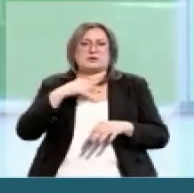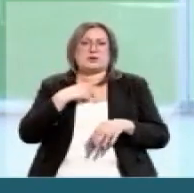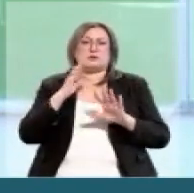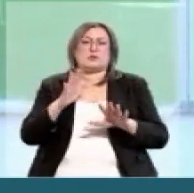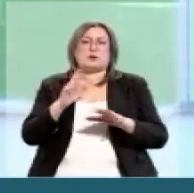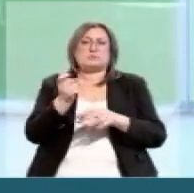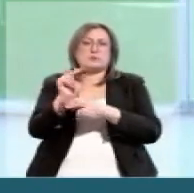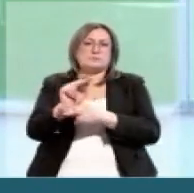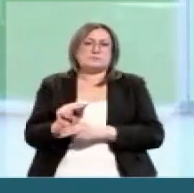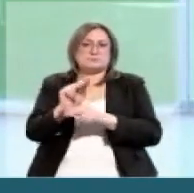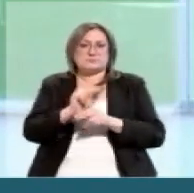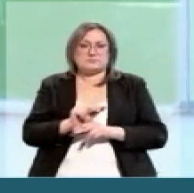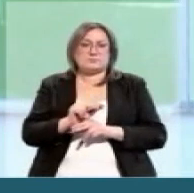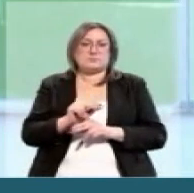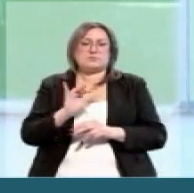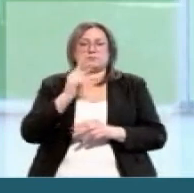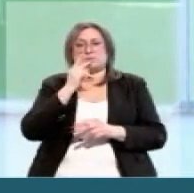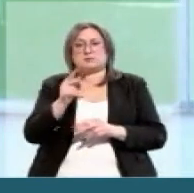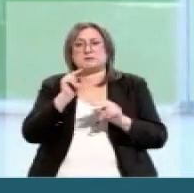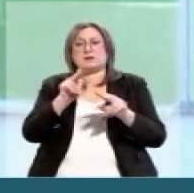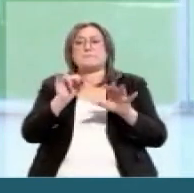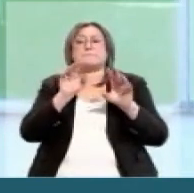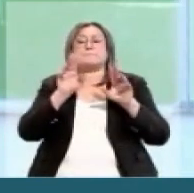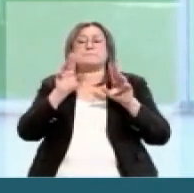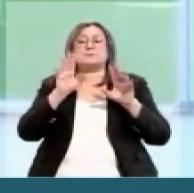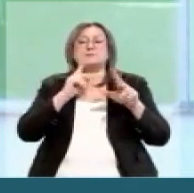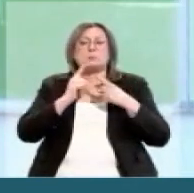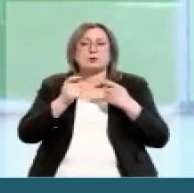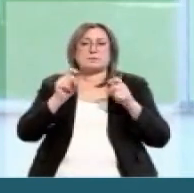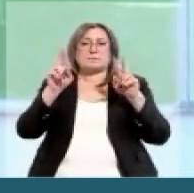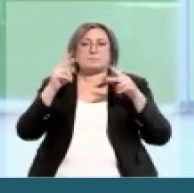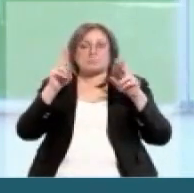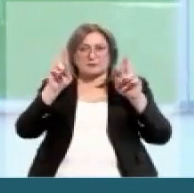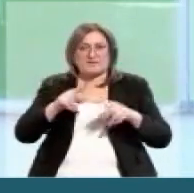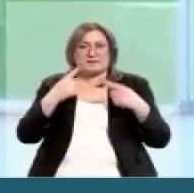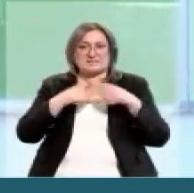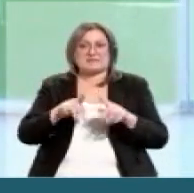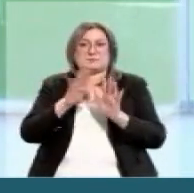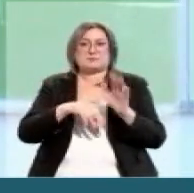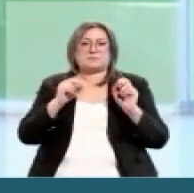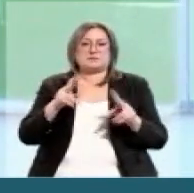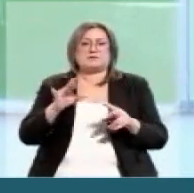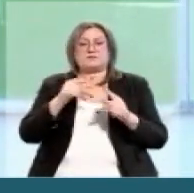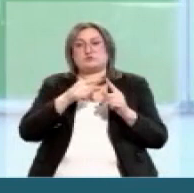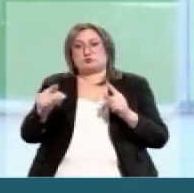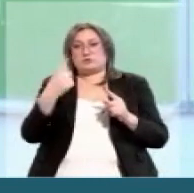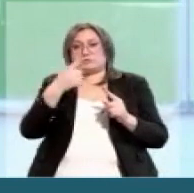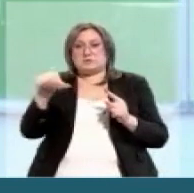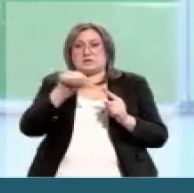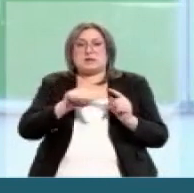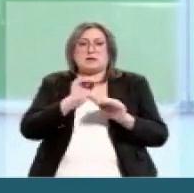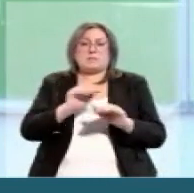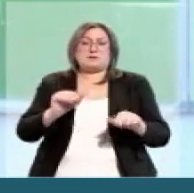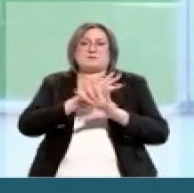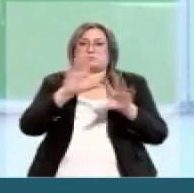немного корректировал и смотрел за соблюдением правил техники безопасности. Ну, в течение недели почти что ребята